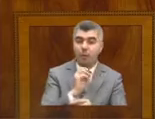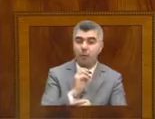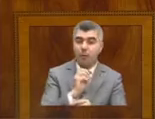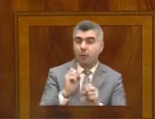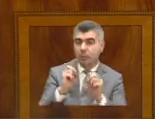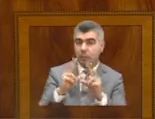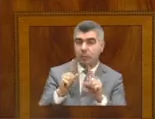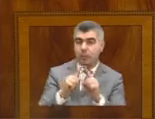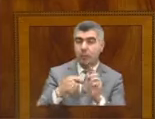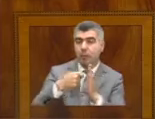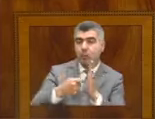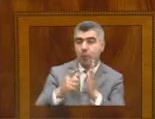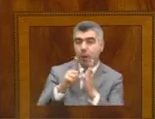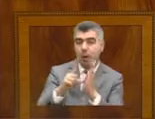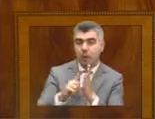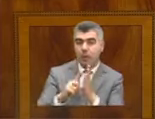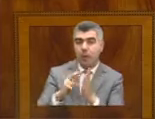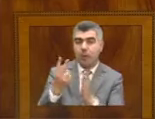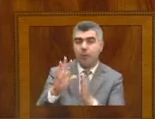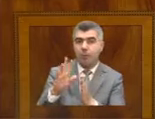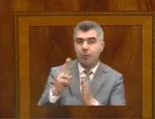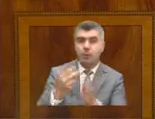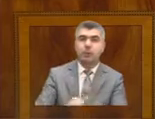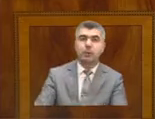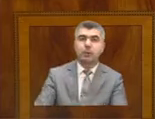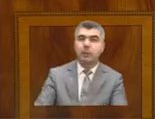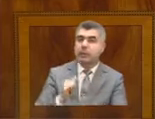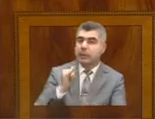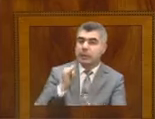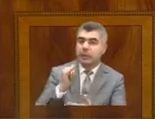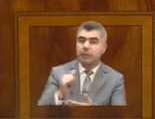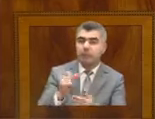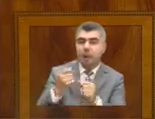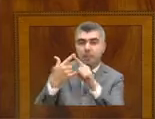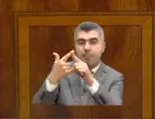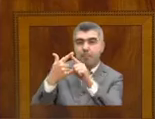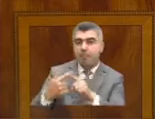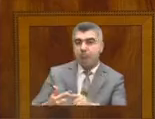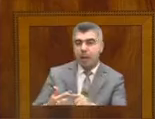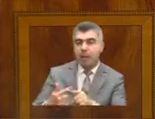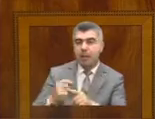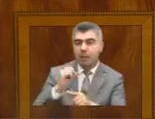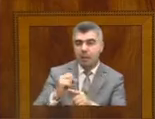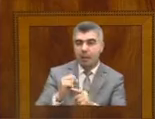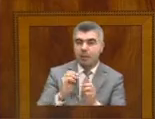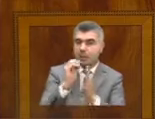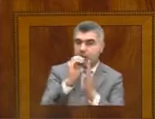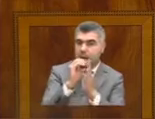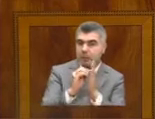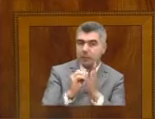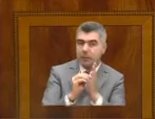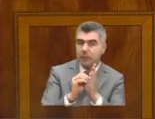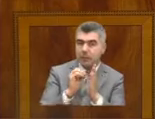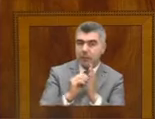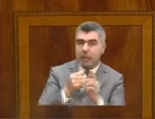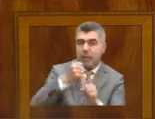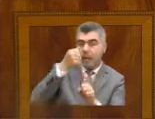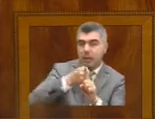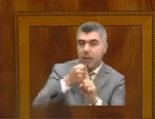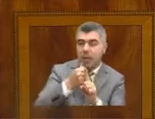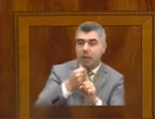المالية لسنة 2025 على استدامة ماليتنا العمومية، وذلك عبر اعتماد مجموعة من